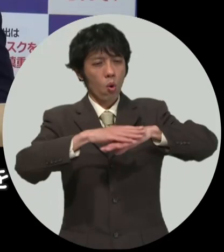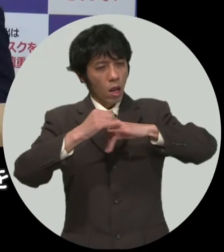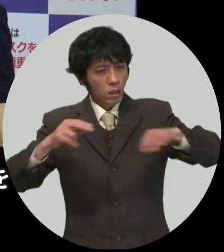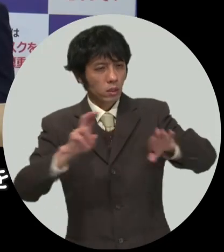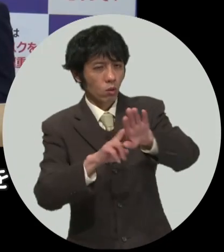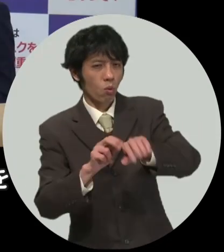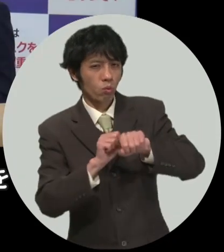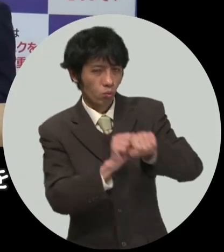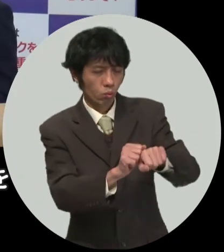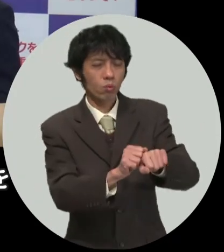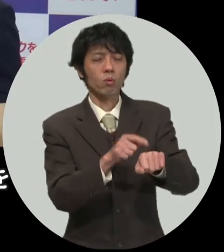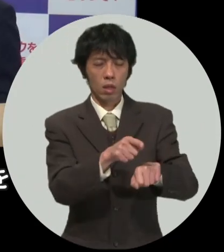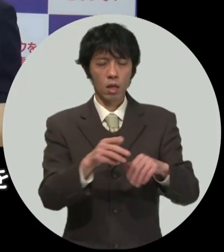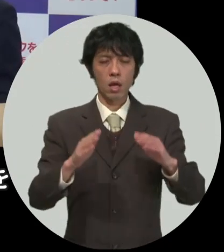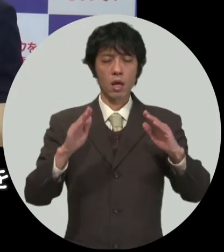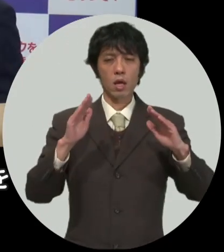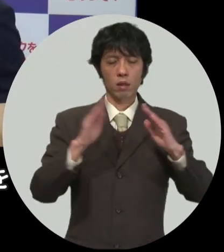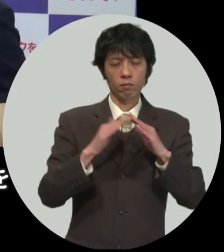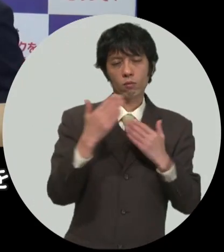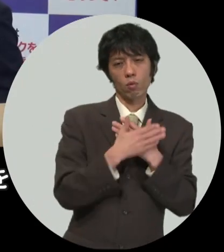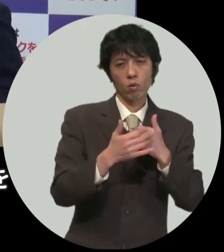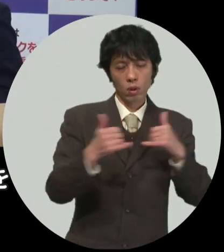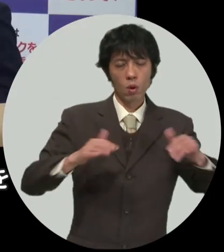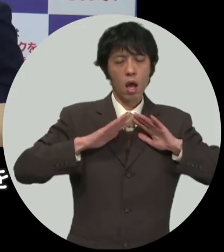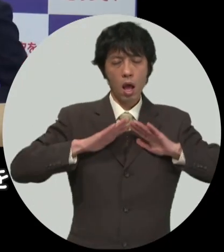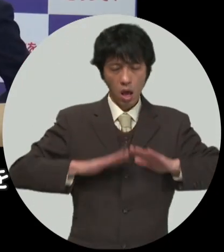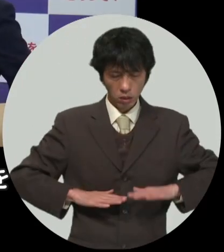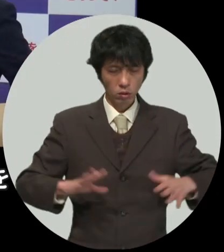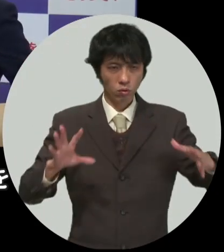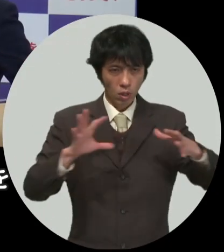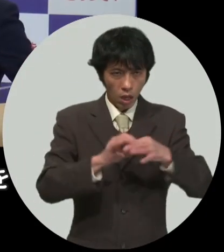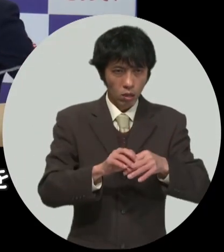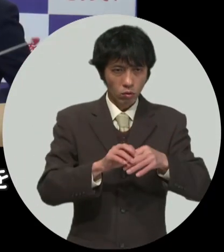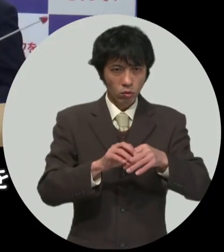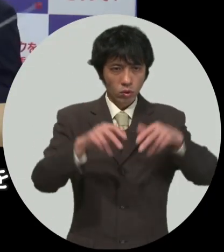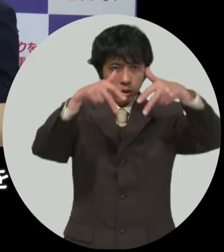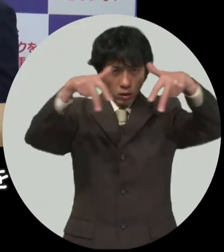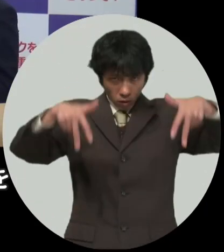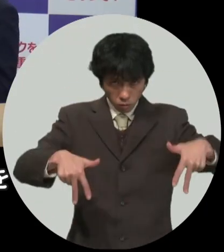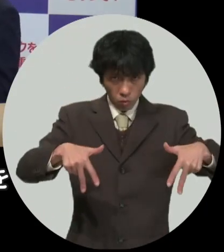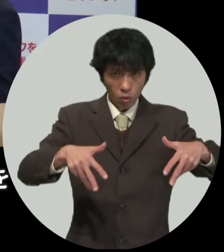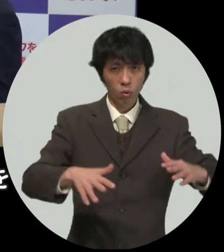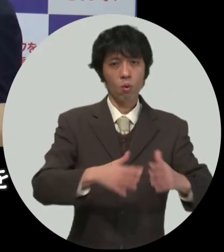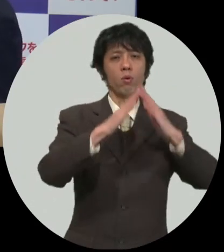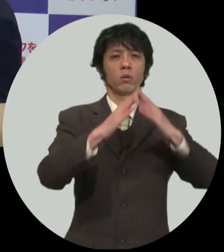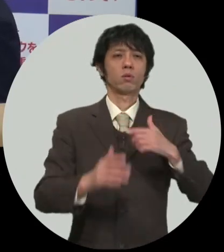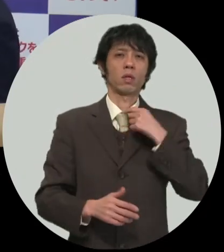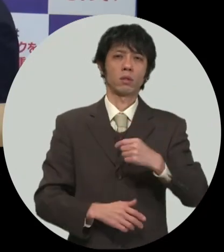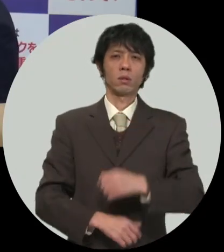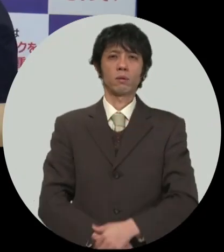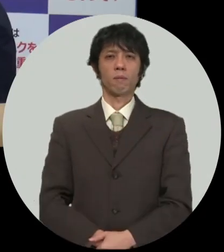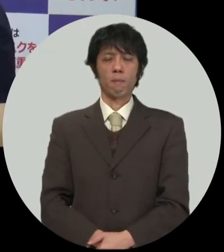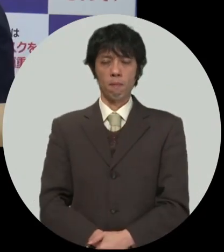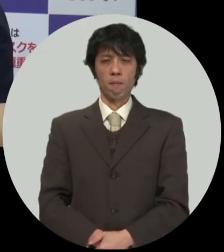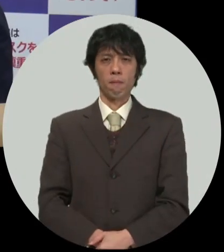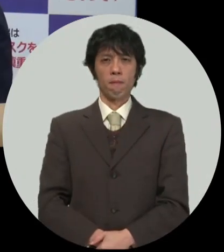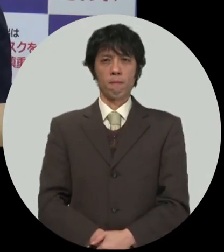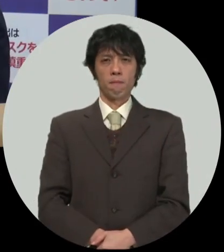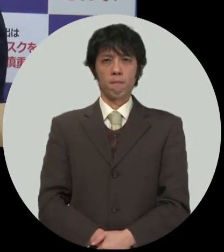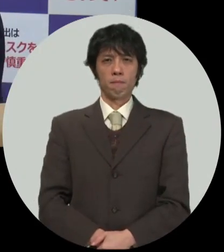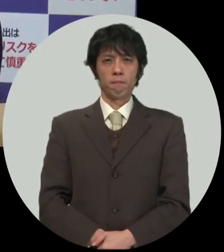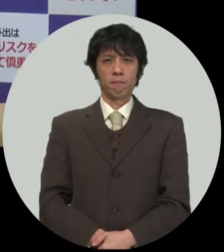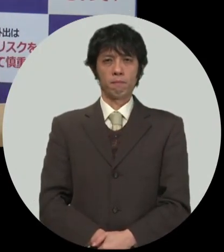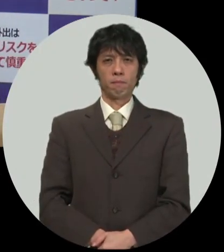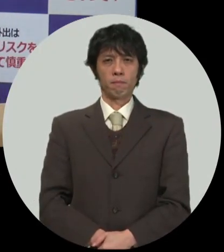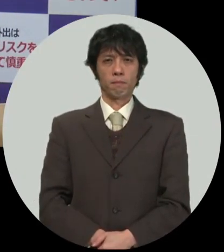自宅療養者の安心につながるシステムを構築したいというふうに思っております。それから